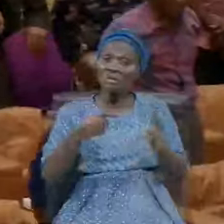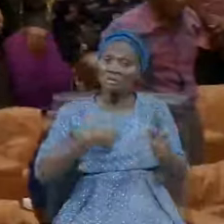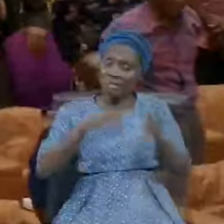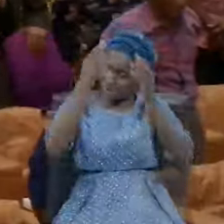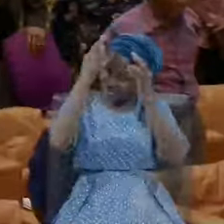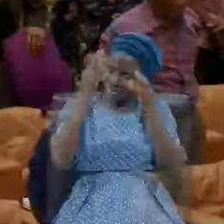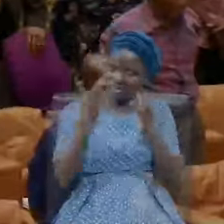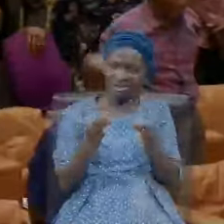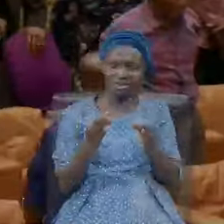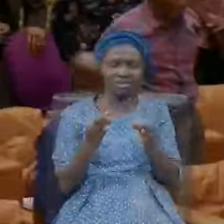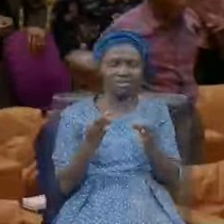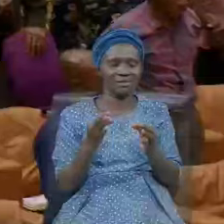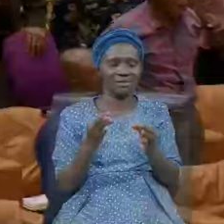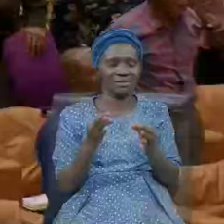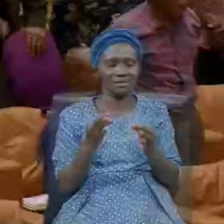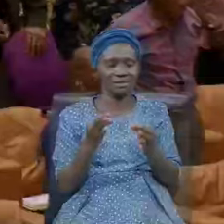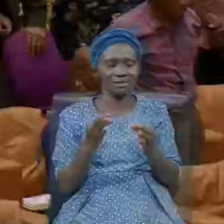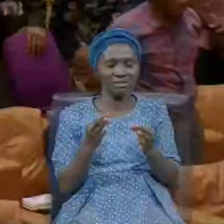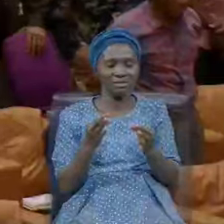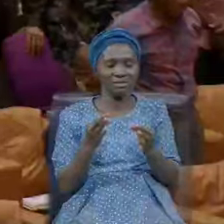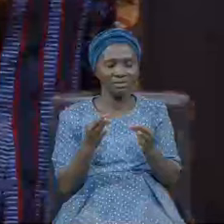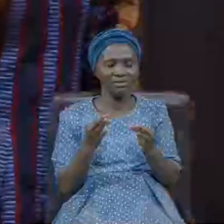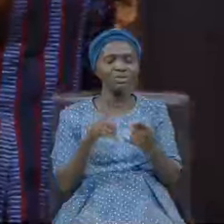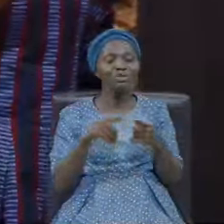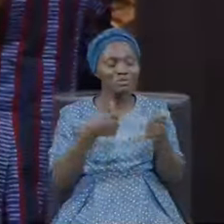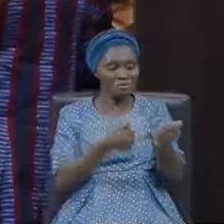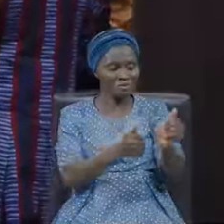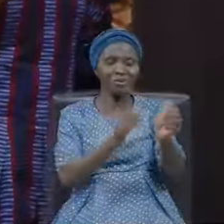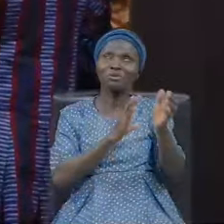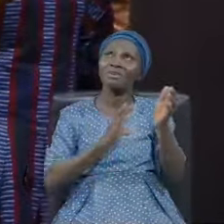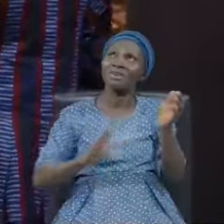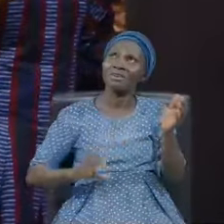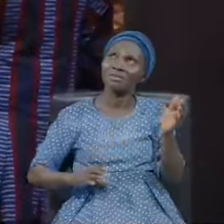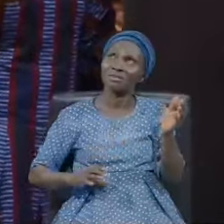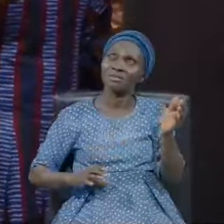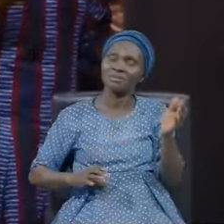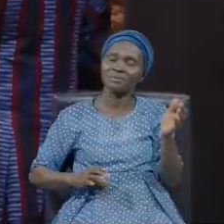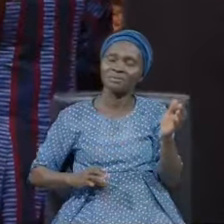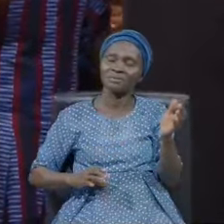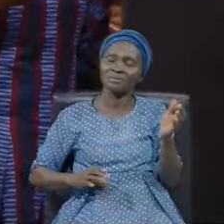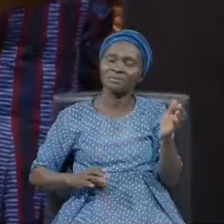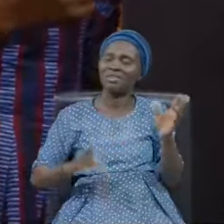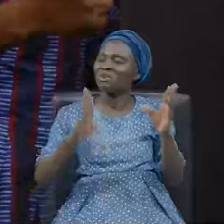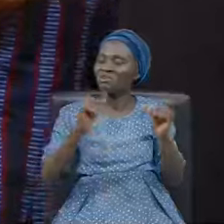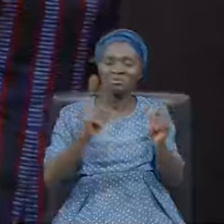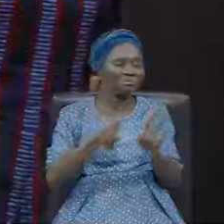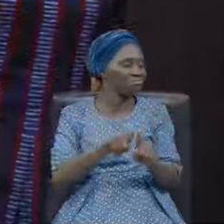faire demi-tour, mais moi j'ai décidé de suivre Christ. Pas de